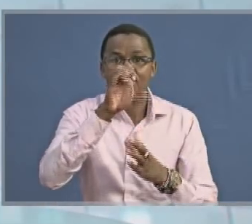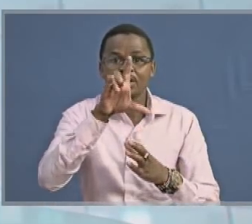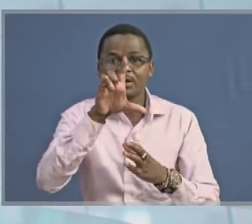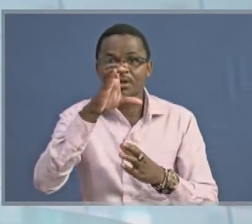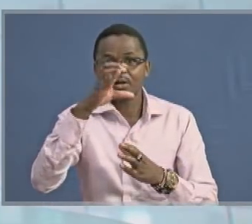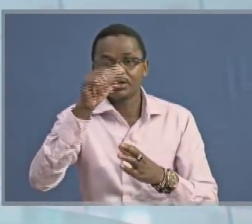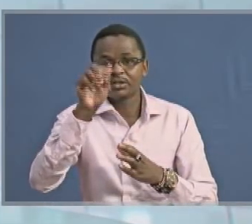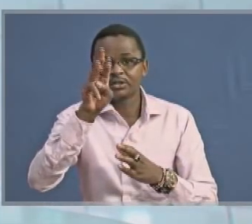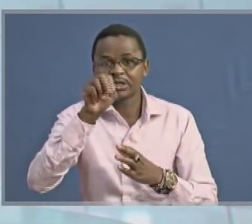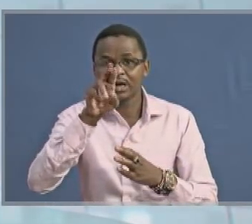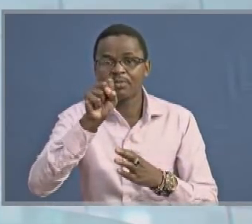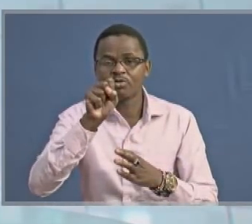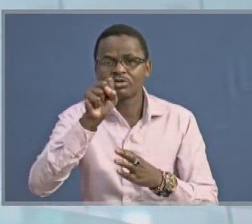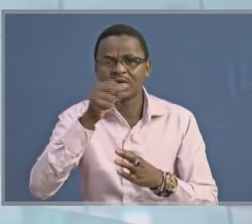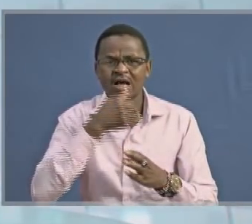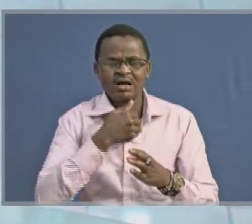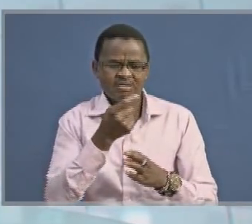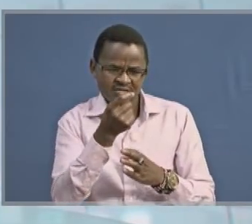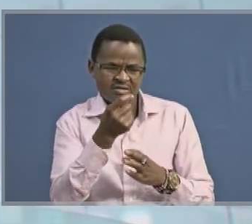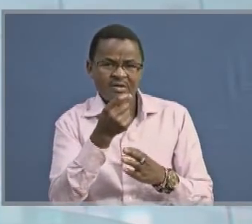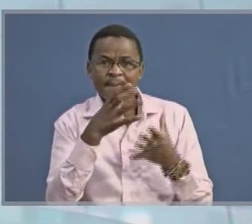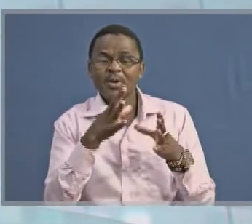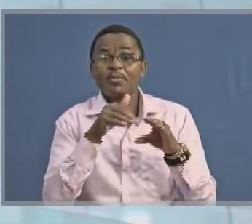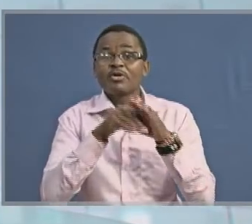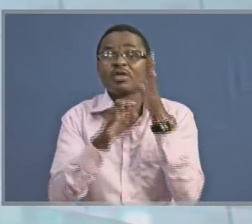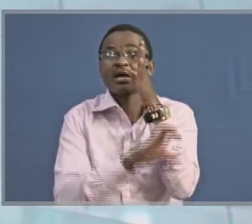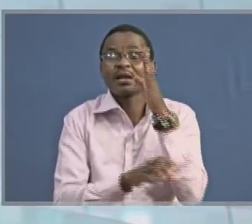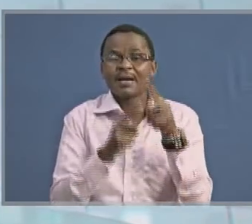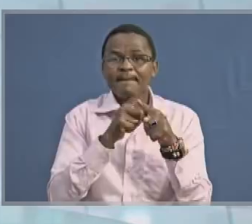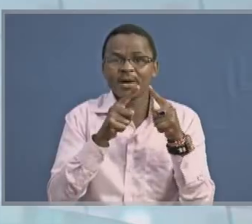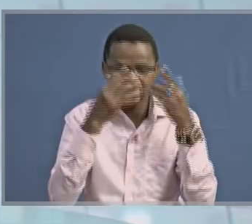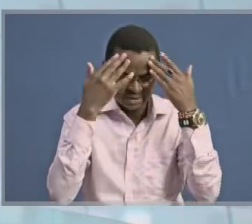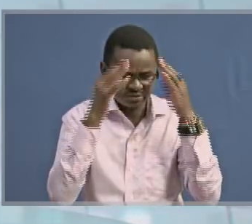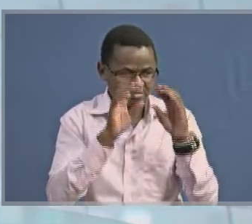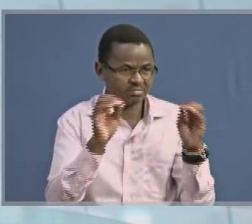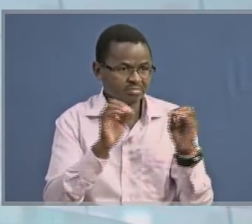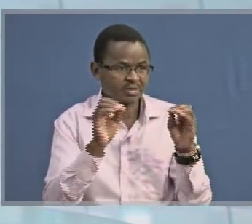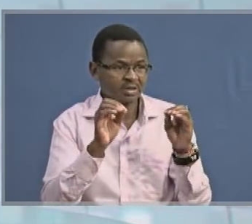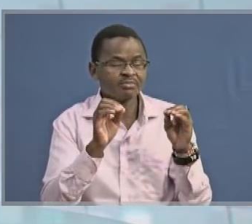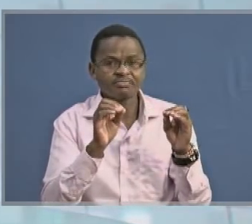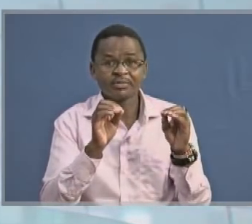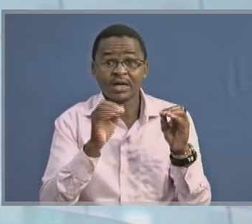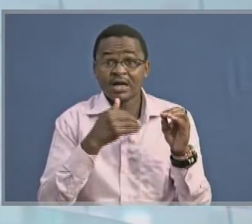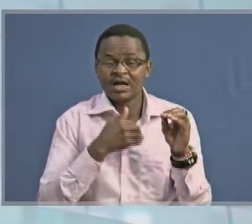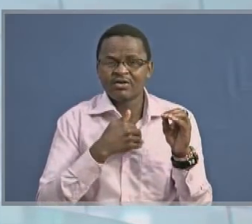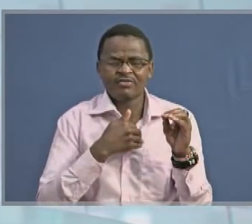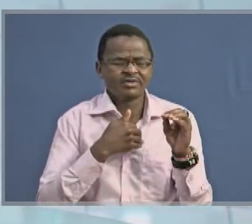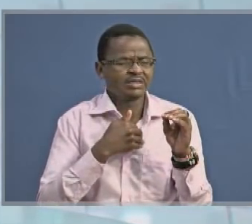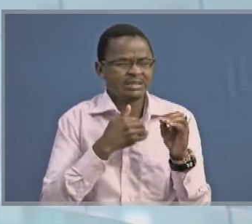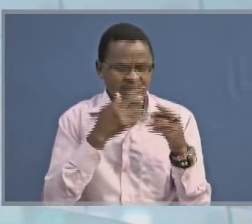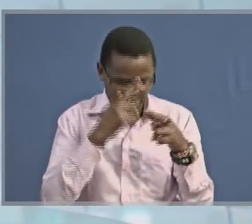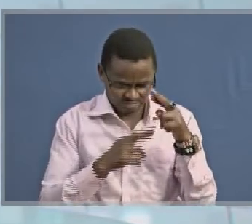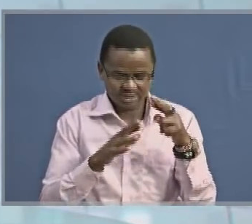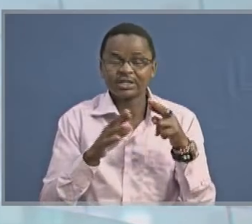Moja kati ya jamii zilizo na idadi ndogo ya watu nchini, ila wasichojua wengi ni kwamba inaonea fahari tamaduni